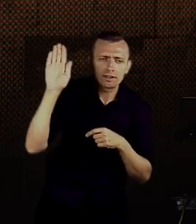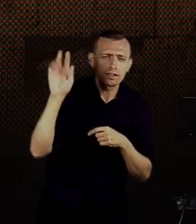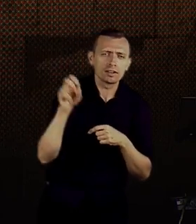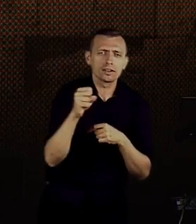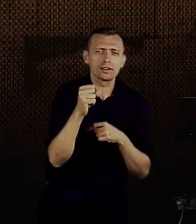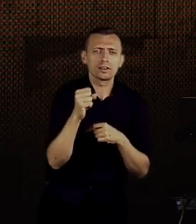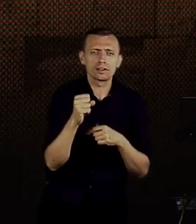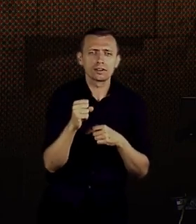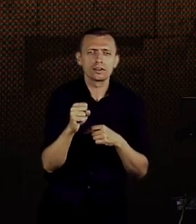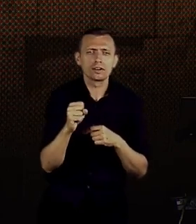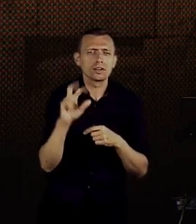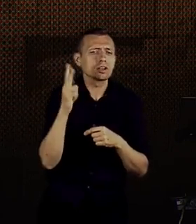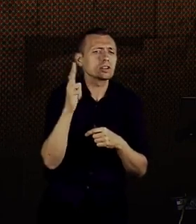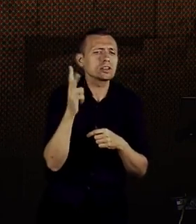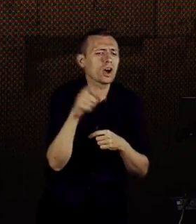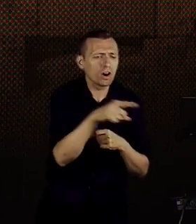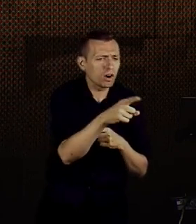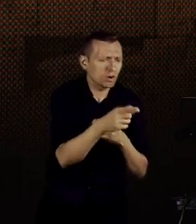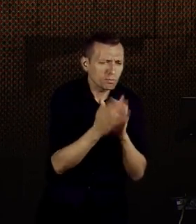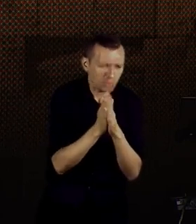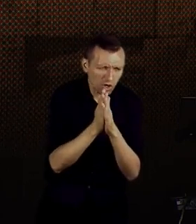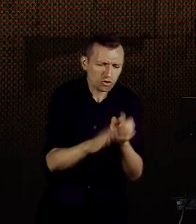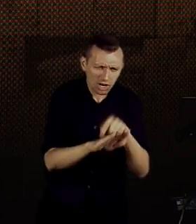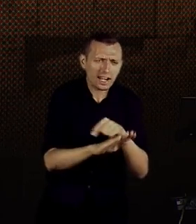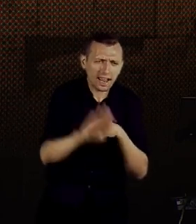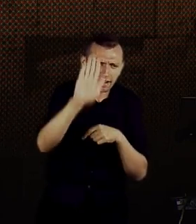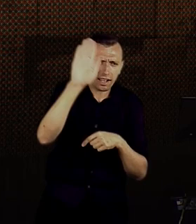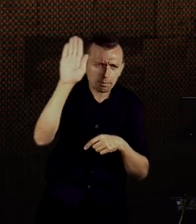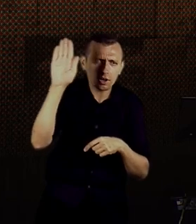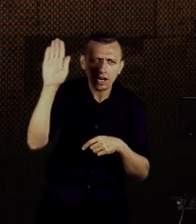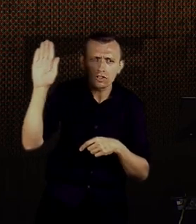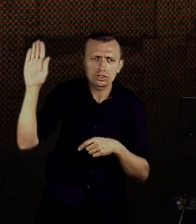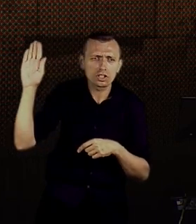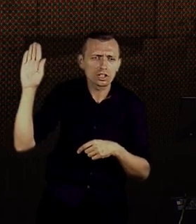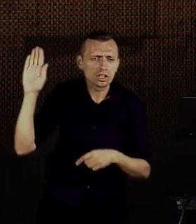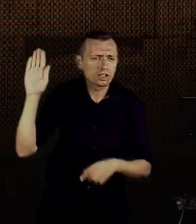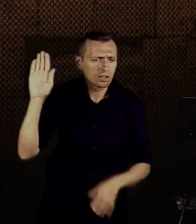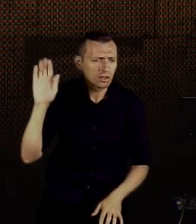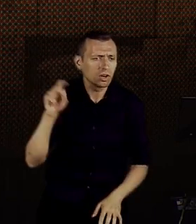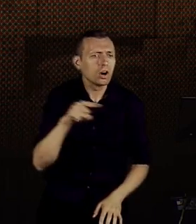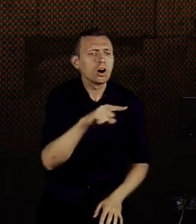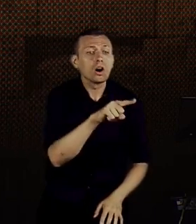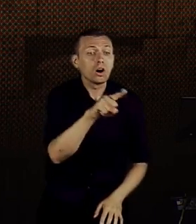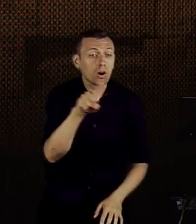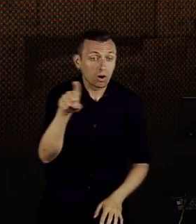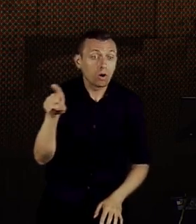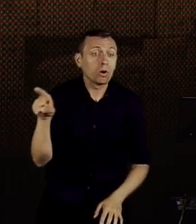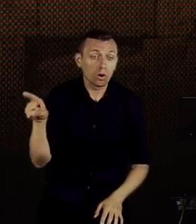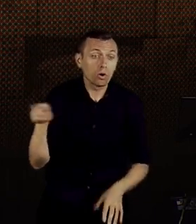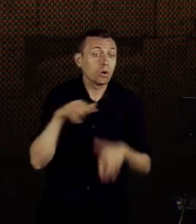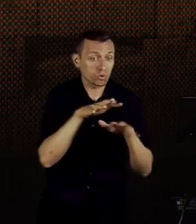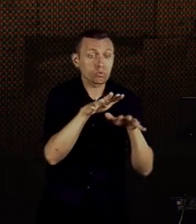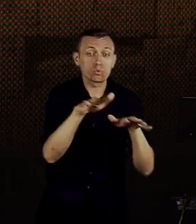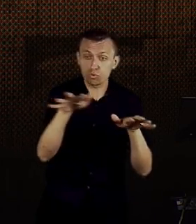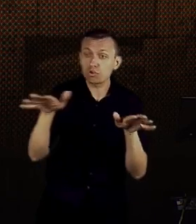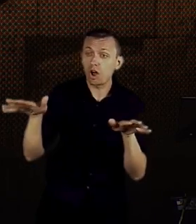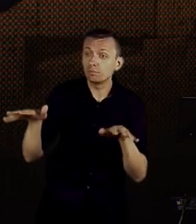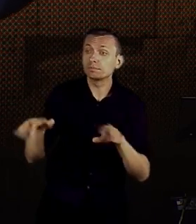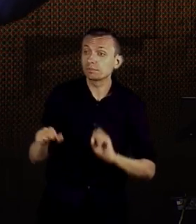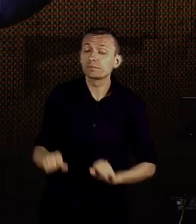i potrzebuje dzisiaj modlitwy? Dajcie znać przez podniesienie ręki, podnieście ręce wyżej. Jest sporo. Panie, każdego z